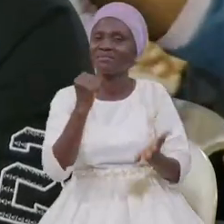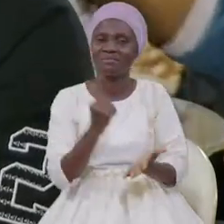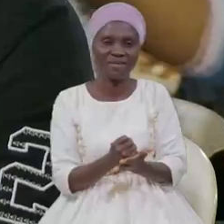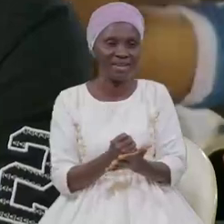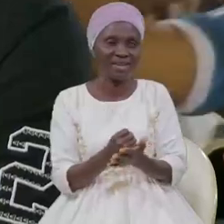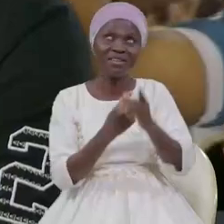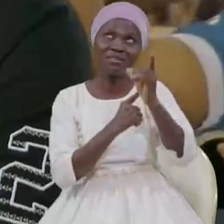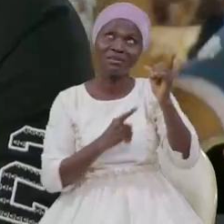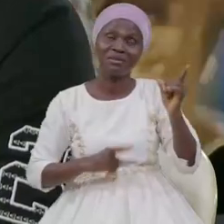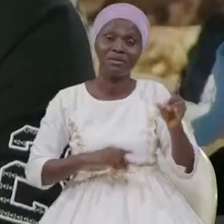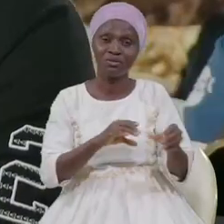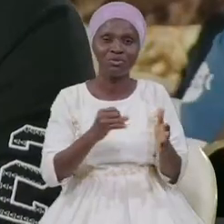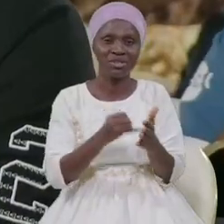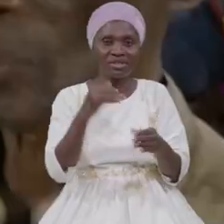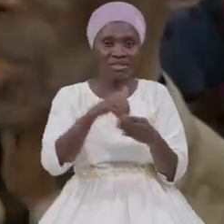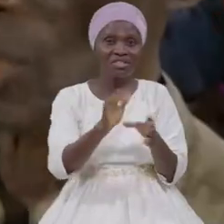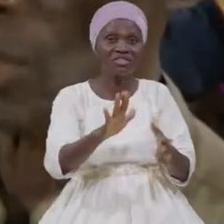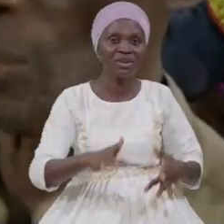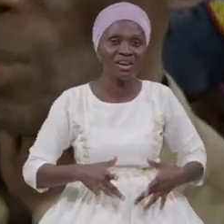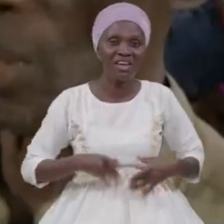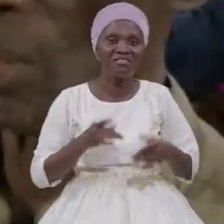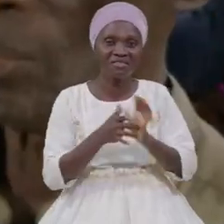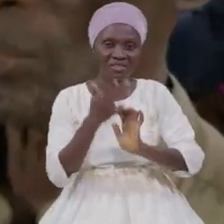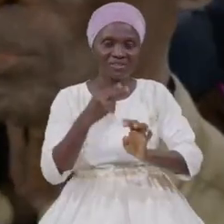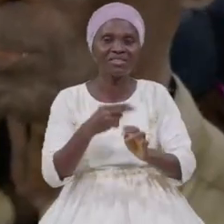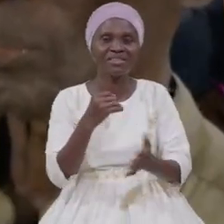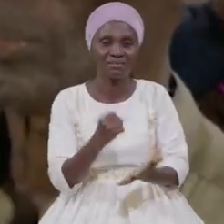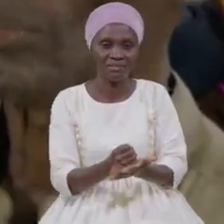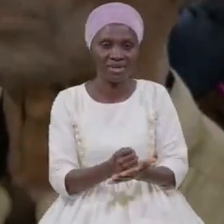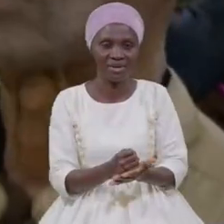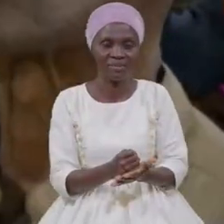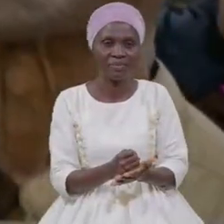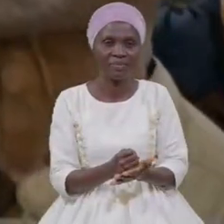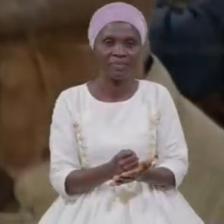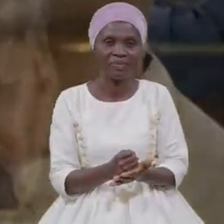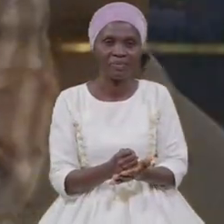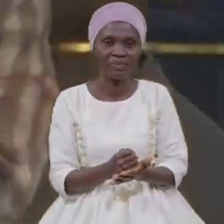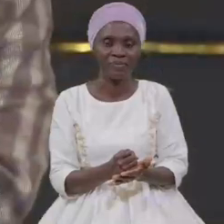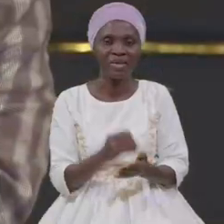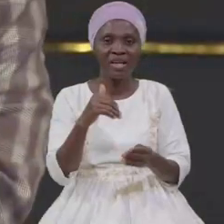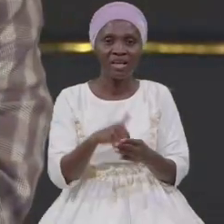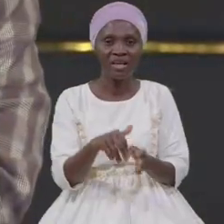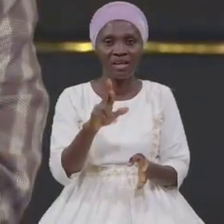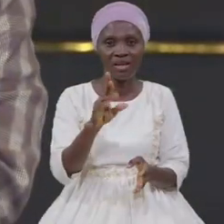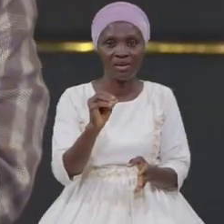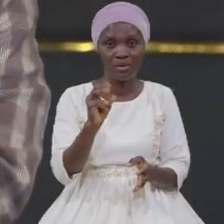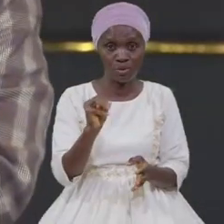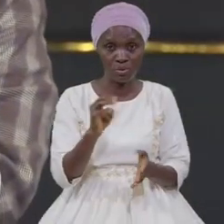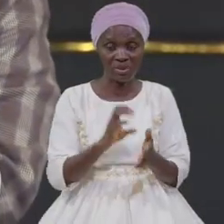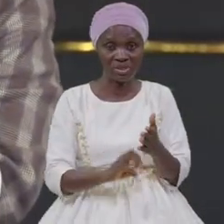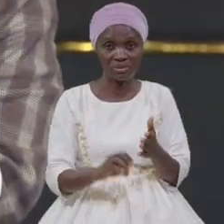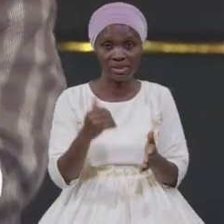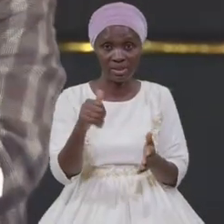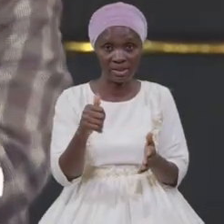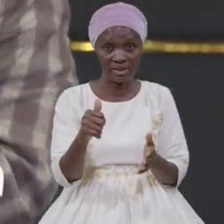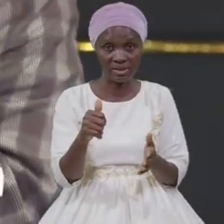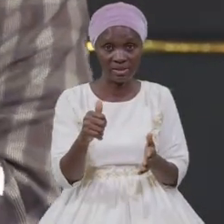Que le Seigneur le fasse dans ta vie au nom de Jésus. Il nous dit en Romains chapitre 10, verset